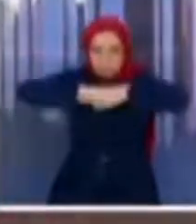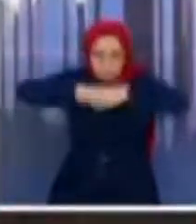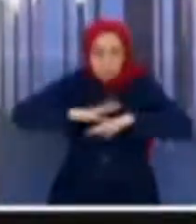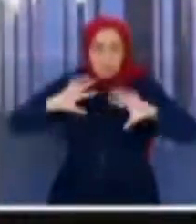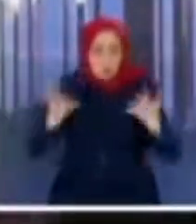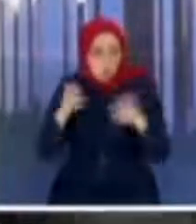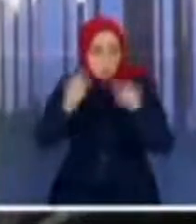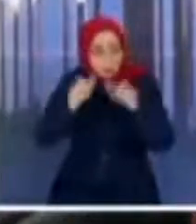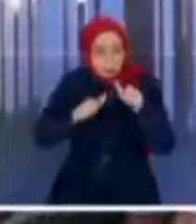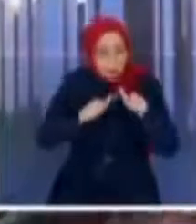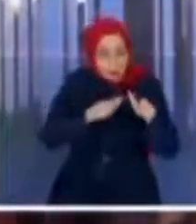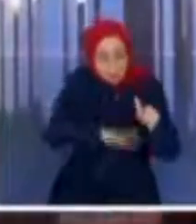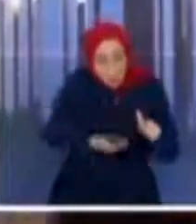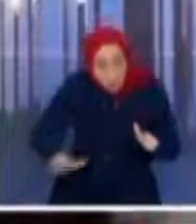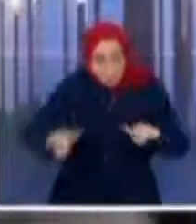بين الناشئة والشباب.